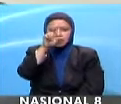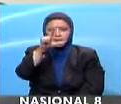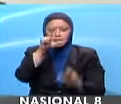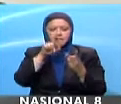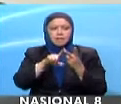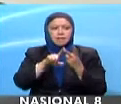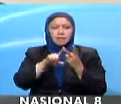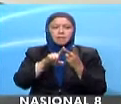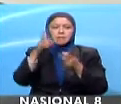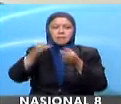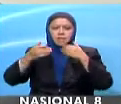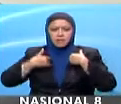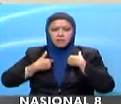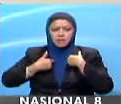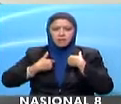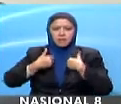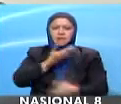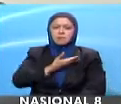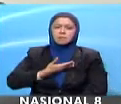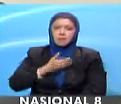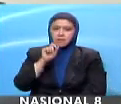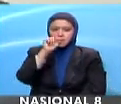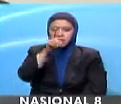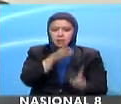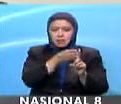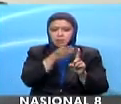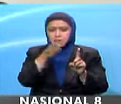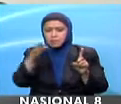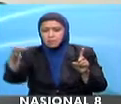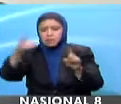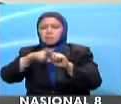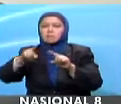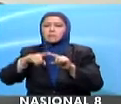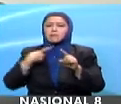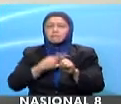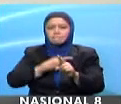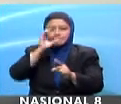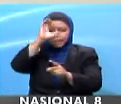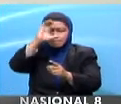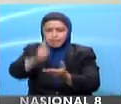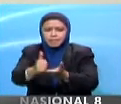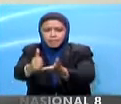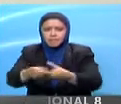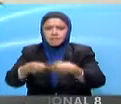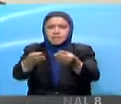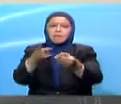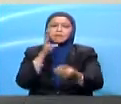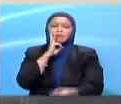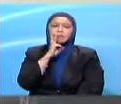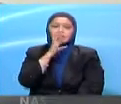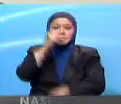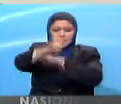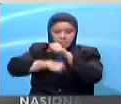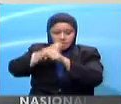Sekiranya ada jemaah yang tersasar dan perlu mineral water, kita akan bantu. Begitu juga dengan pada tahun ini kita bekalkan juga dengan